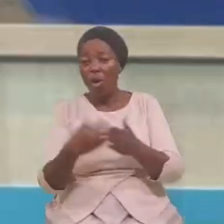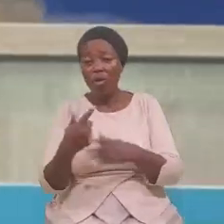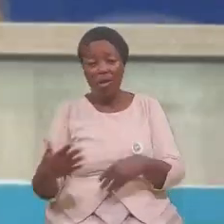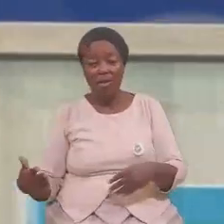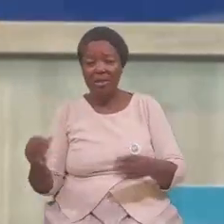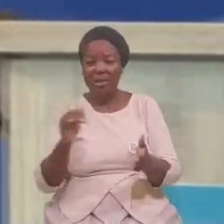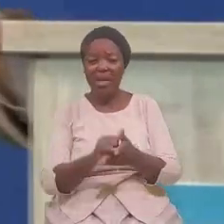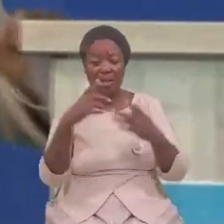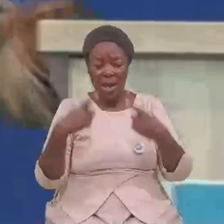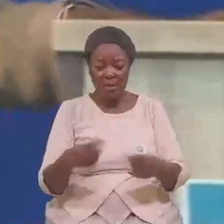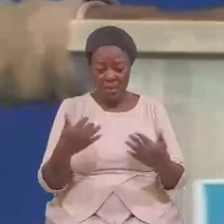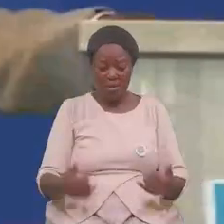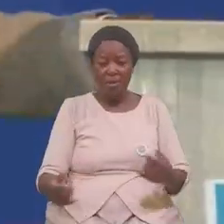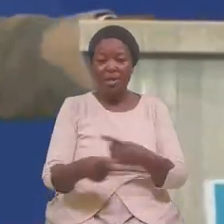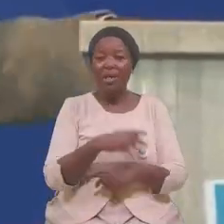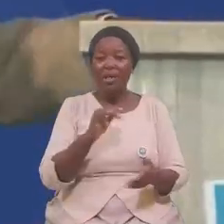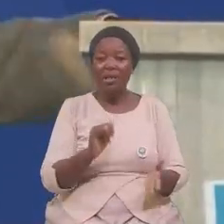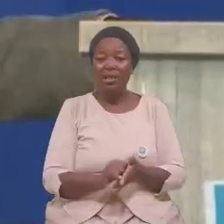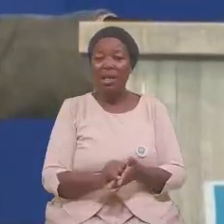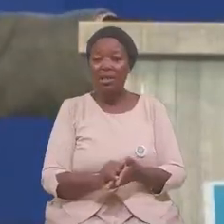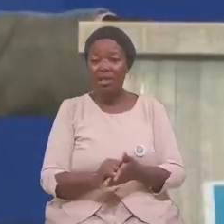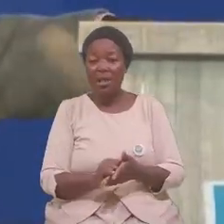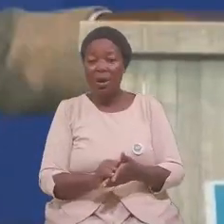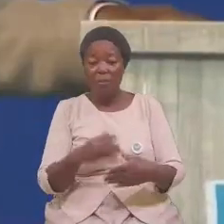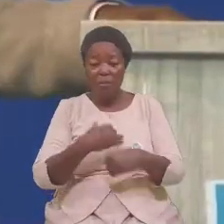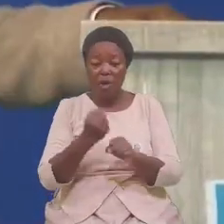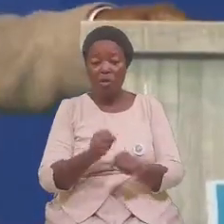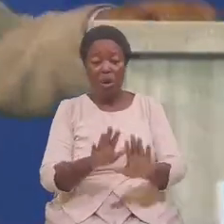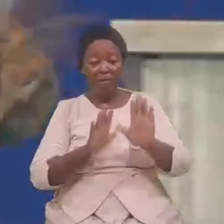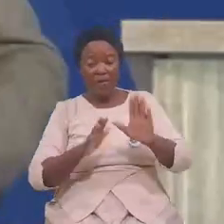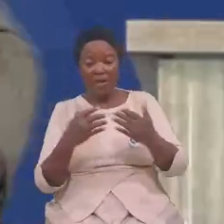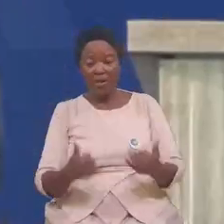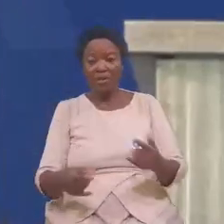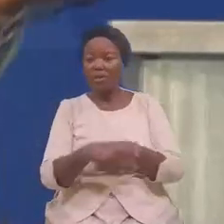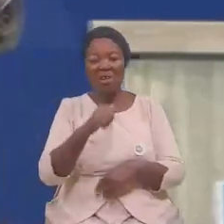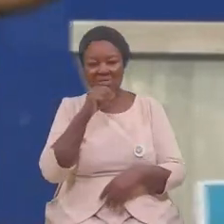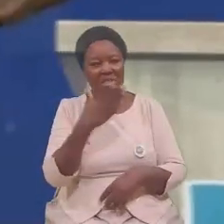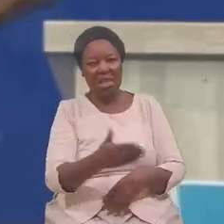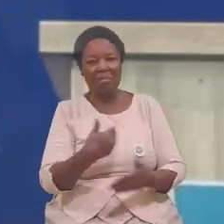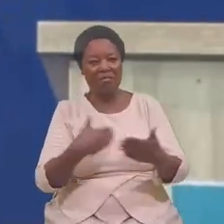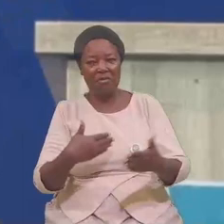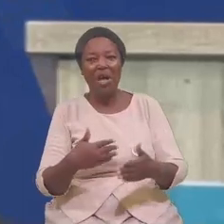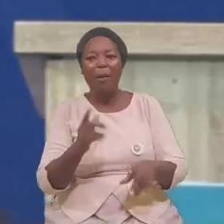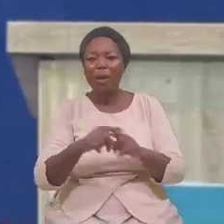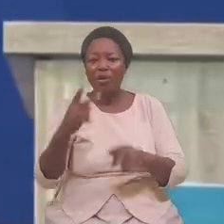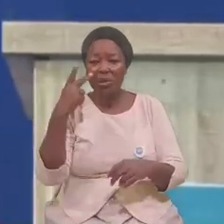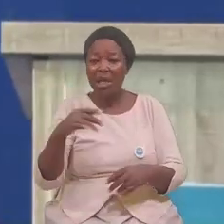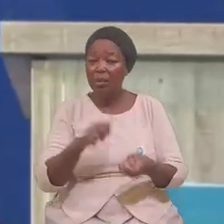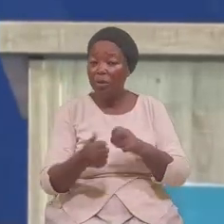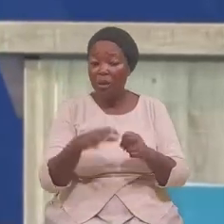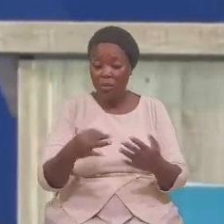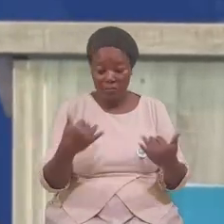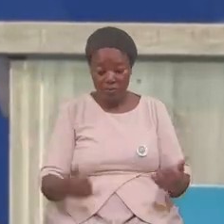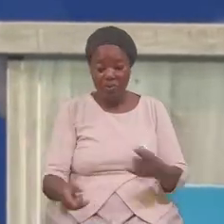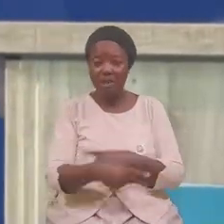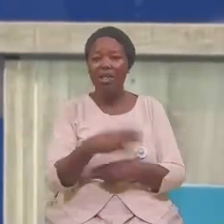passent aujourd'hui, qui terrorisent, te terrorisent aujourd'hui, n'étaient pas là avant. Mais vous voyez, les problèmes d'aujourd'hui, le